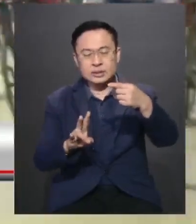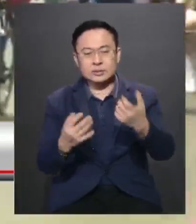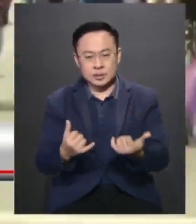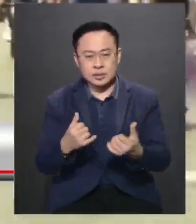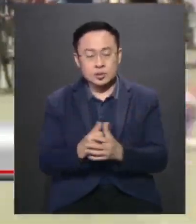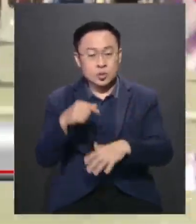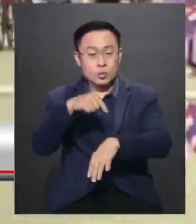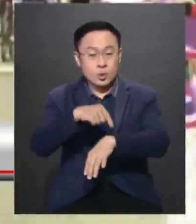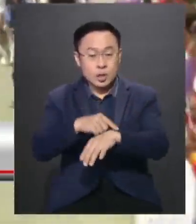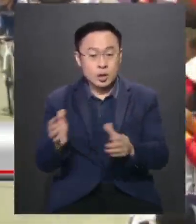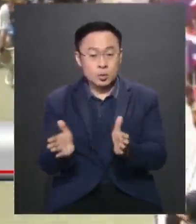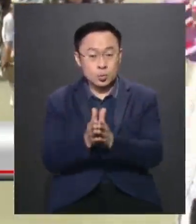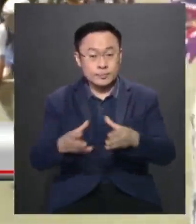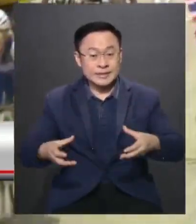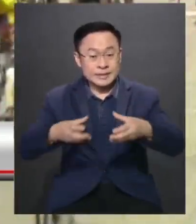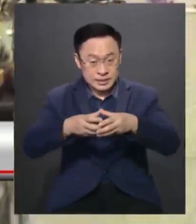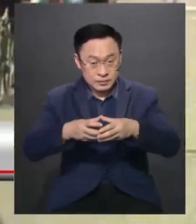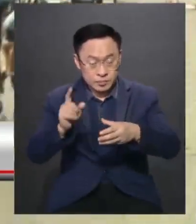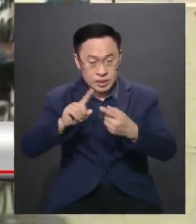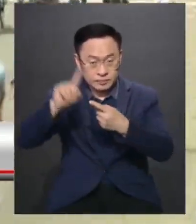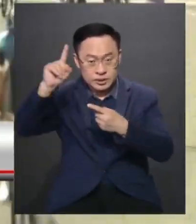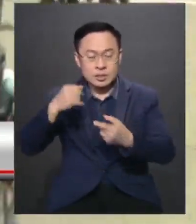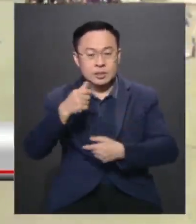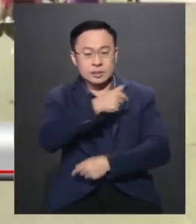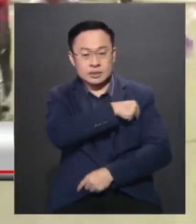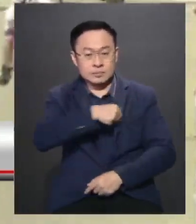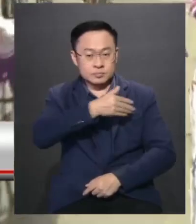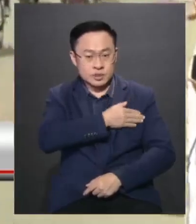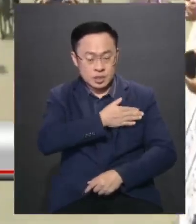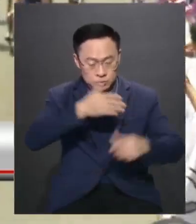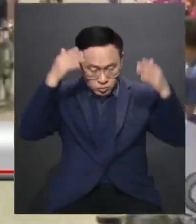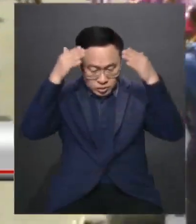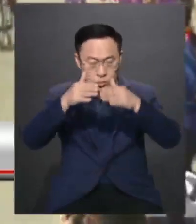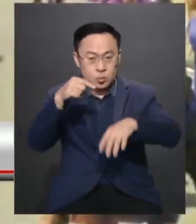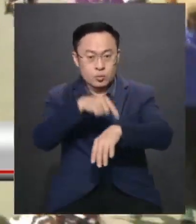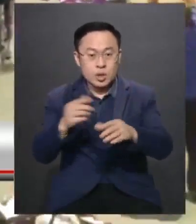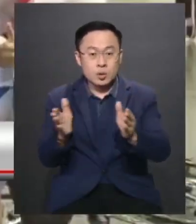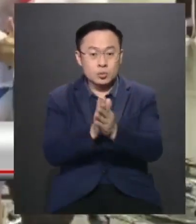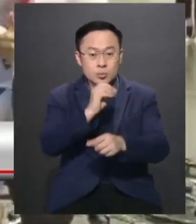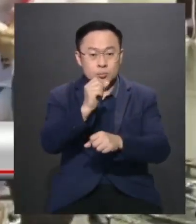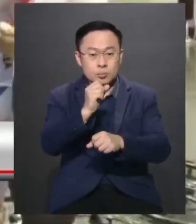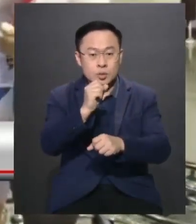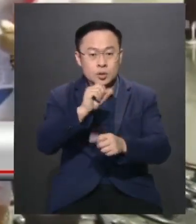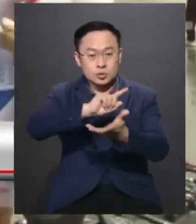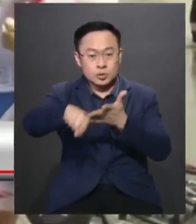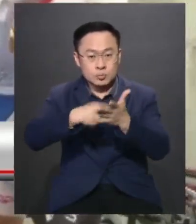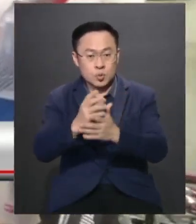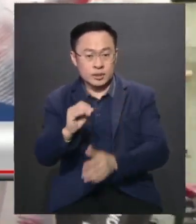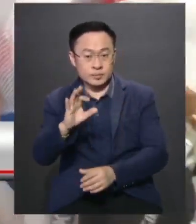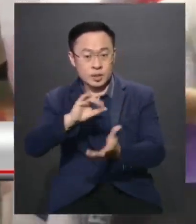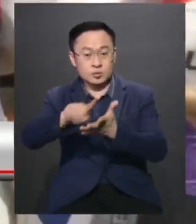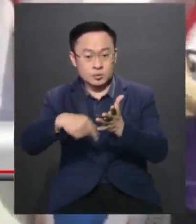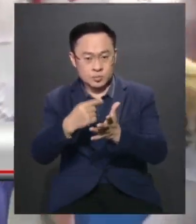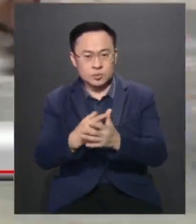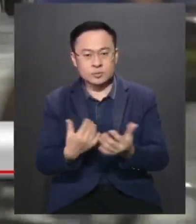นเวลารวมในประเภททีมนะคะเป็นของทีมชาติอินโดนีเซียที่ทำเวลาดีที่สุดค่ะ59ชั่วโมง33นาที33วินา